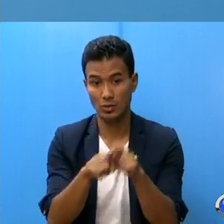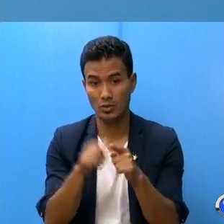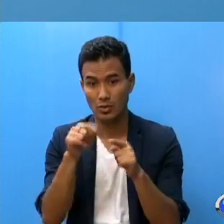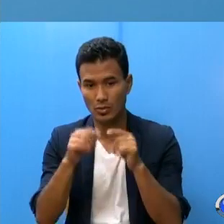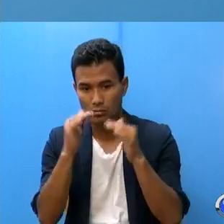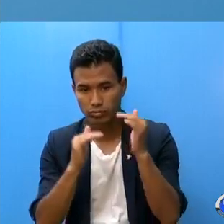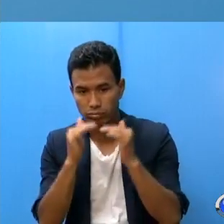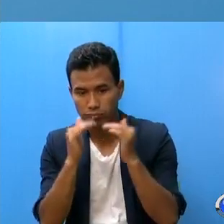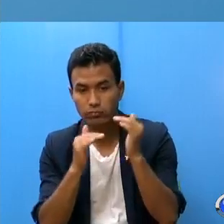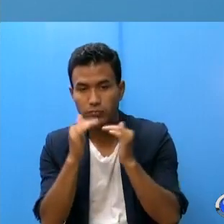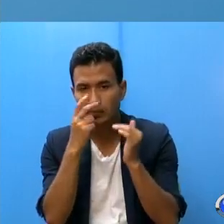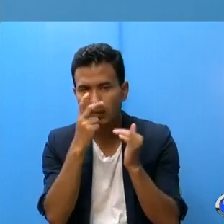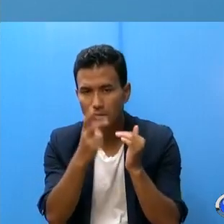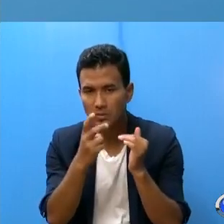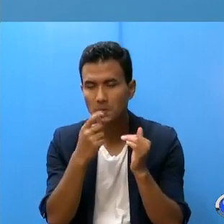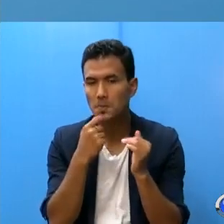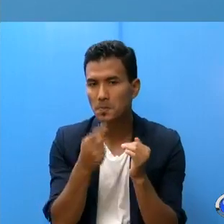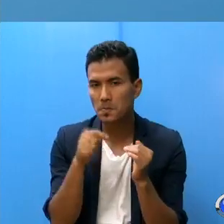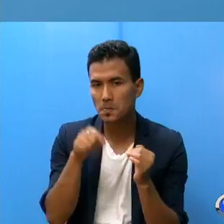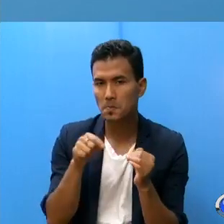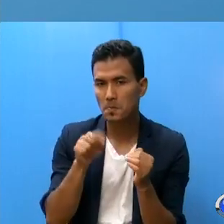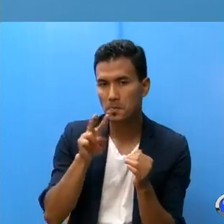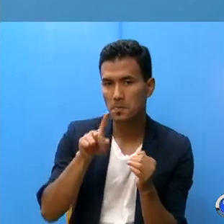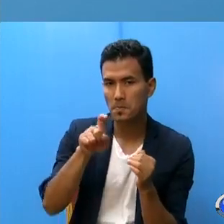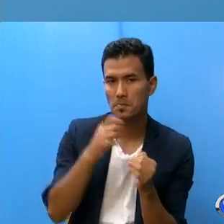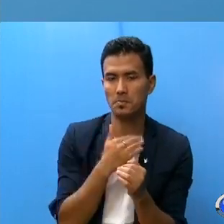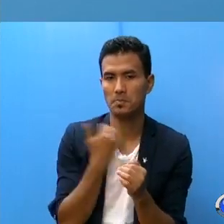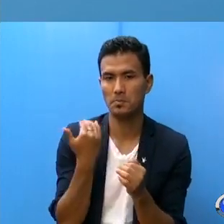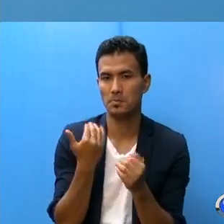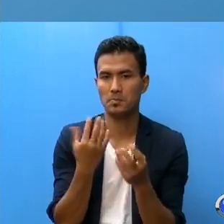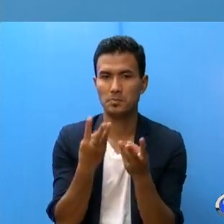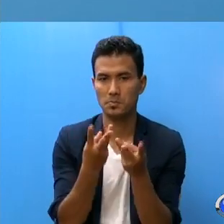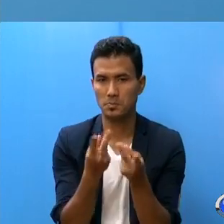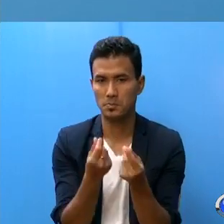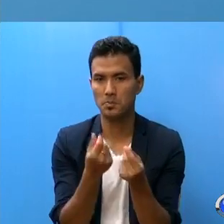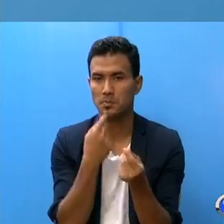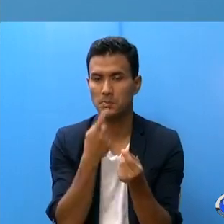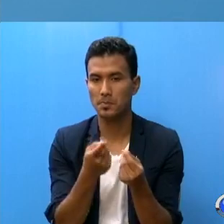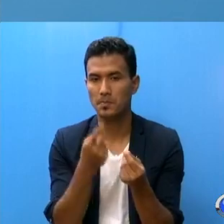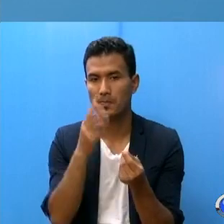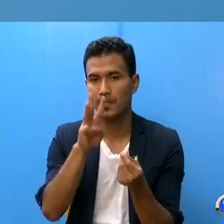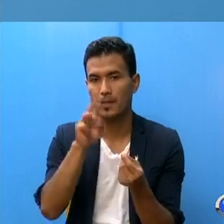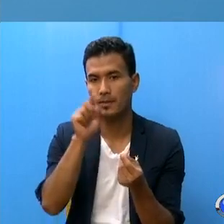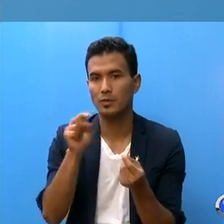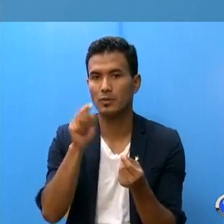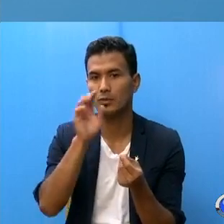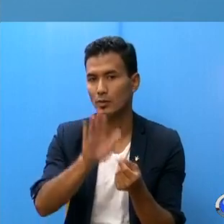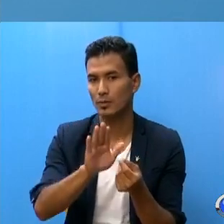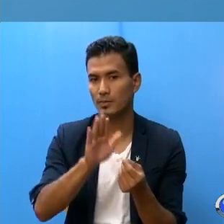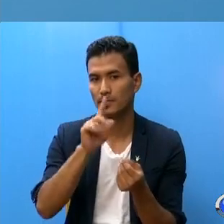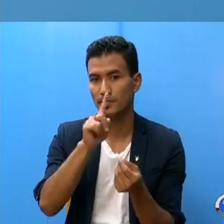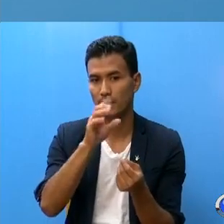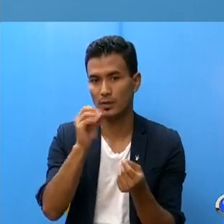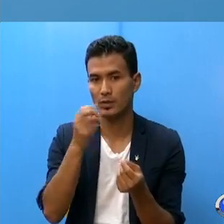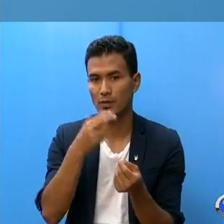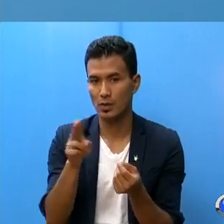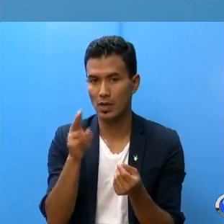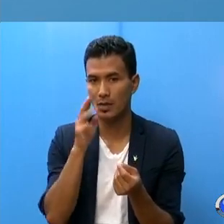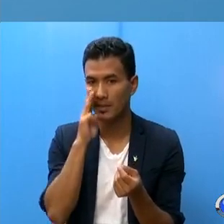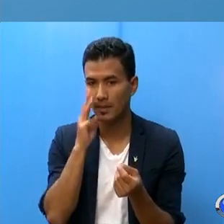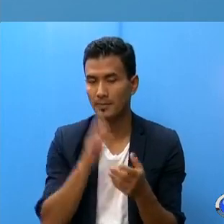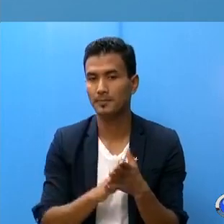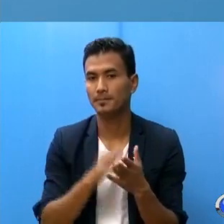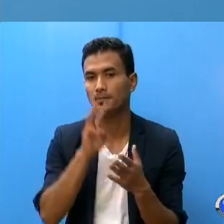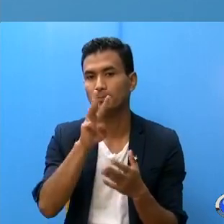कॉम्पेर करते हैं ओली यो वायरस को मिद्युदार तीम प्रोचे स्वाट सरच जुदाता स्वाय जनामा